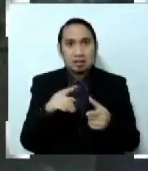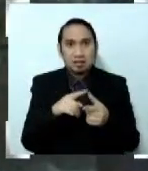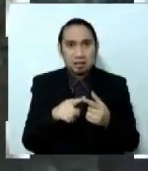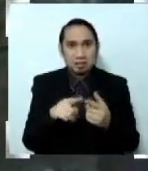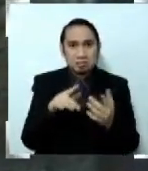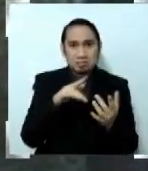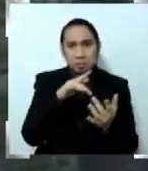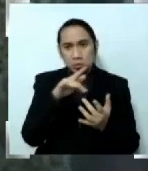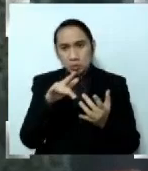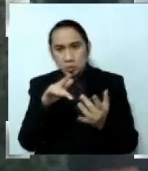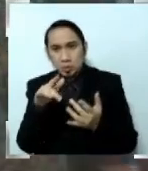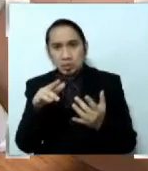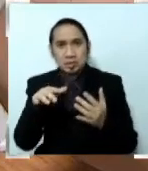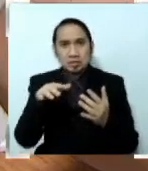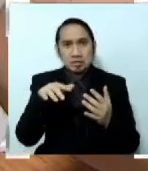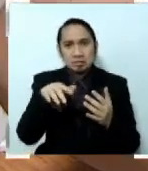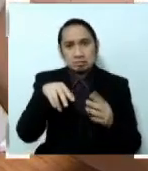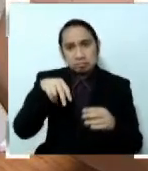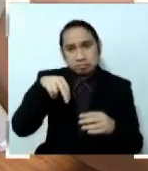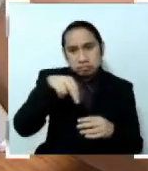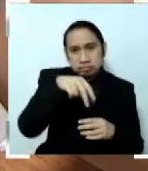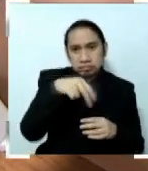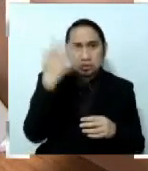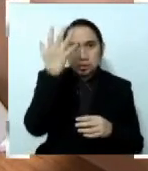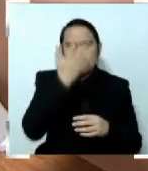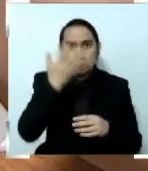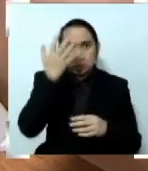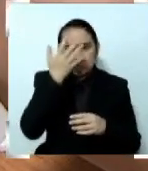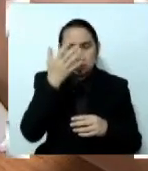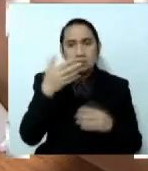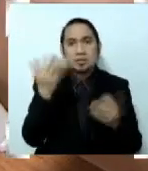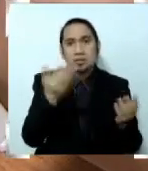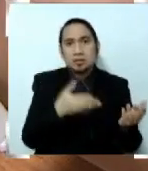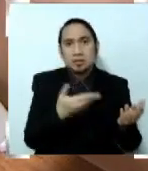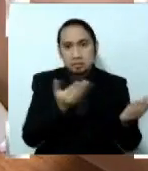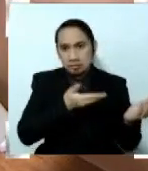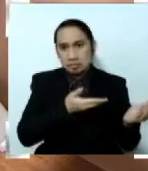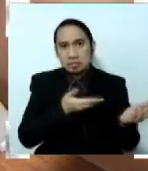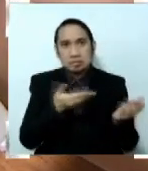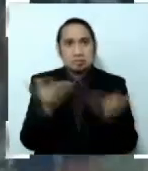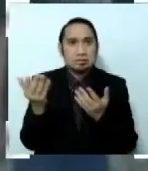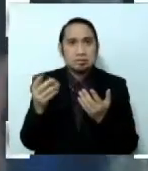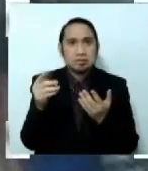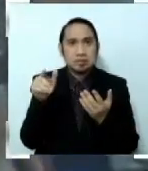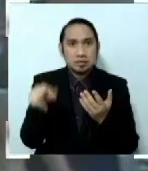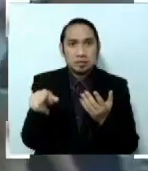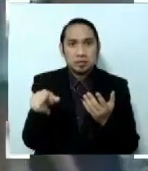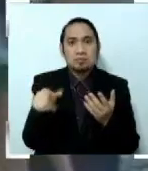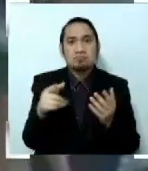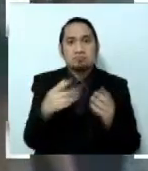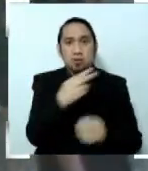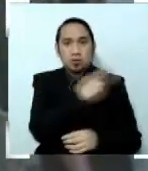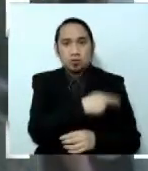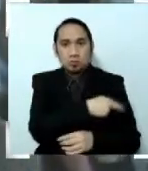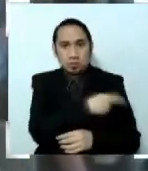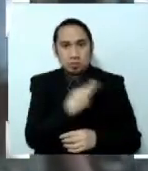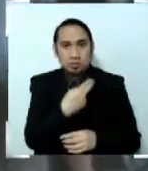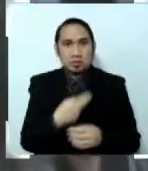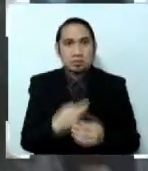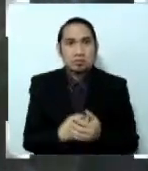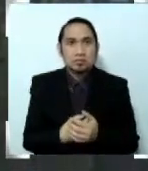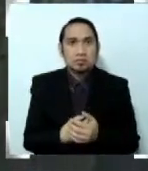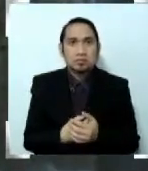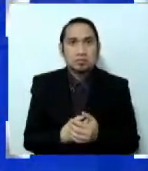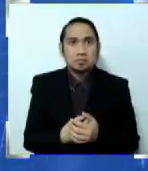matumba. Isinugo ng kanyang mga magulang ang lalaking nakasakit sa biktima. Isinugo naman sa ospital ang nasaktang lalaki.